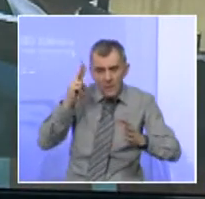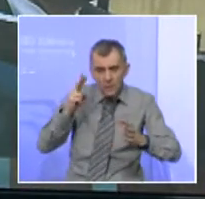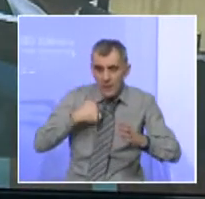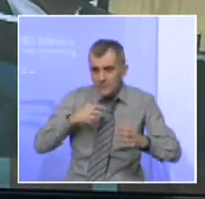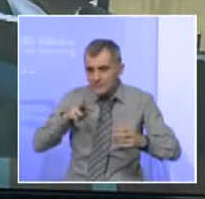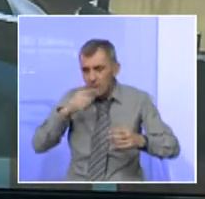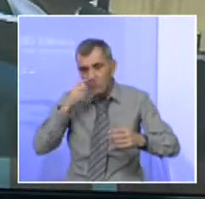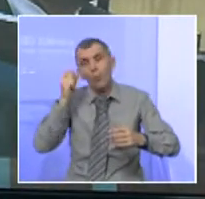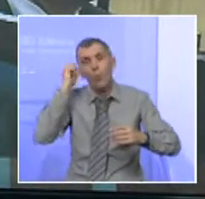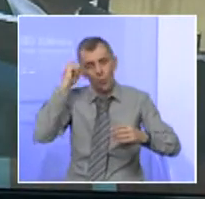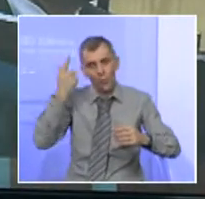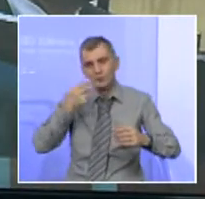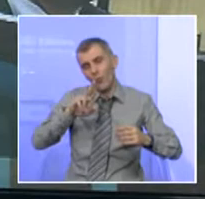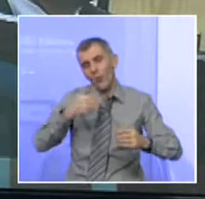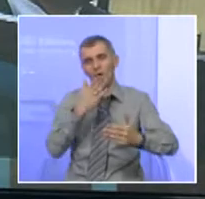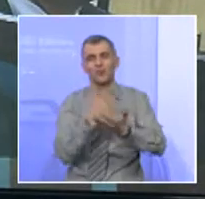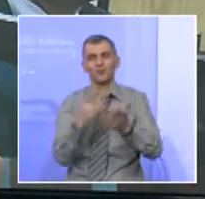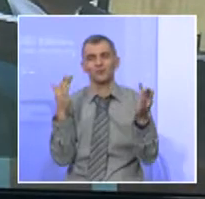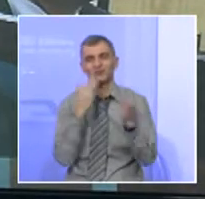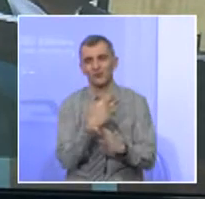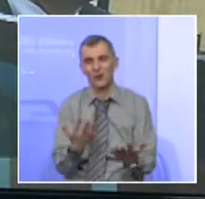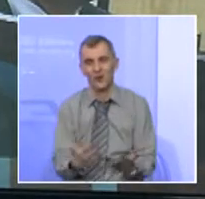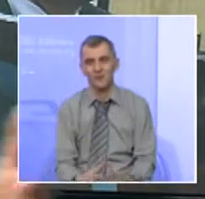potpuno je logično da načinite i takve greške.